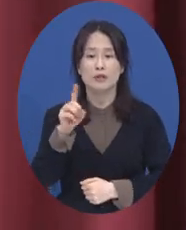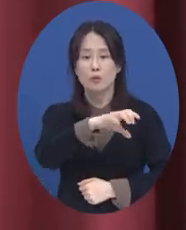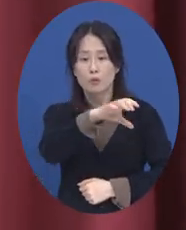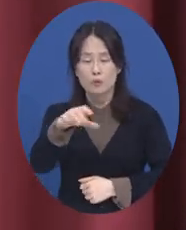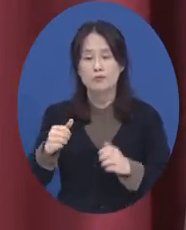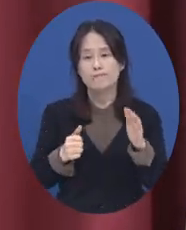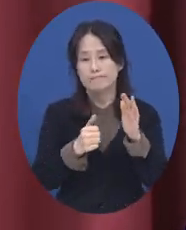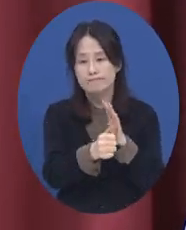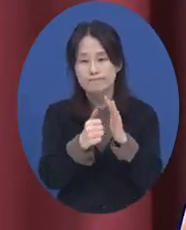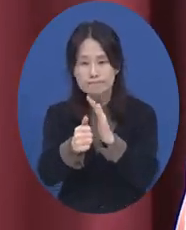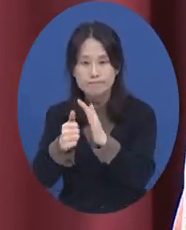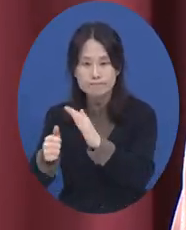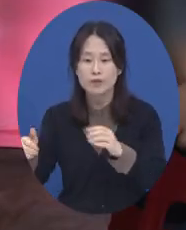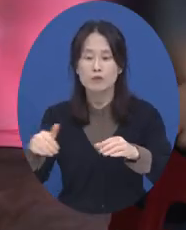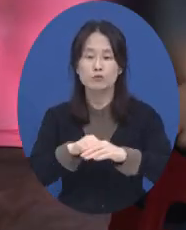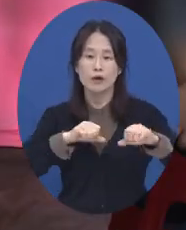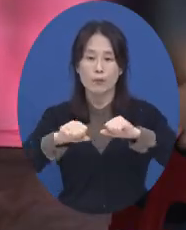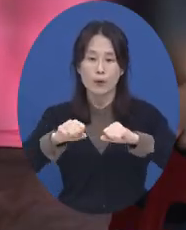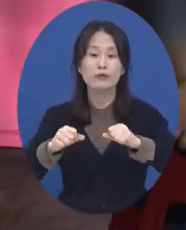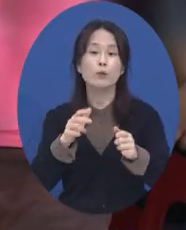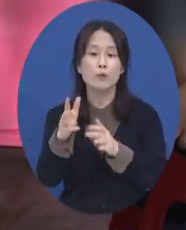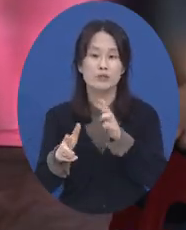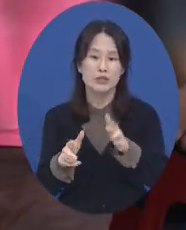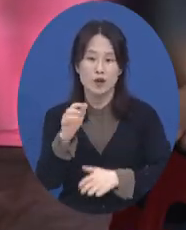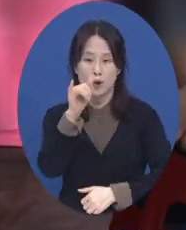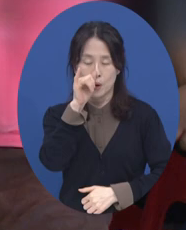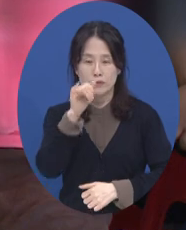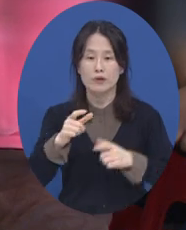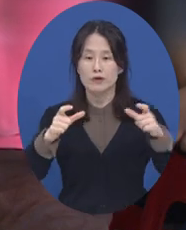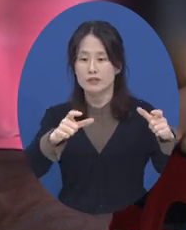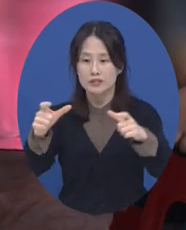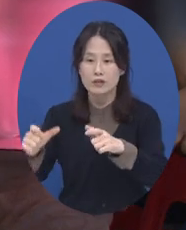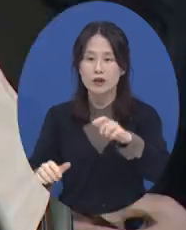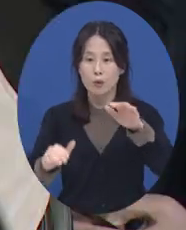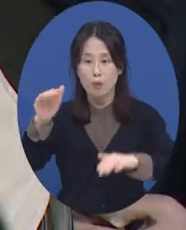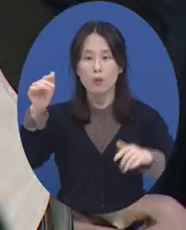시군을 찾아가는 문화 활동 사업으로 지역 간 문화